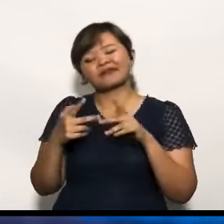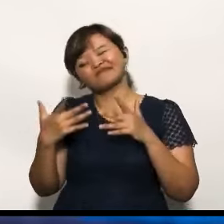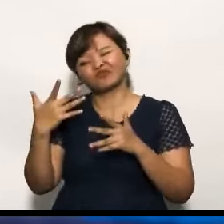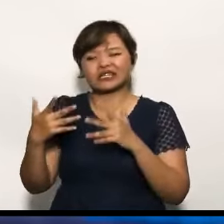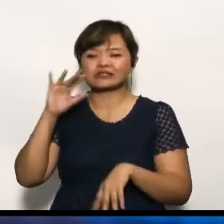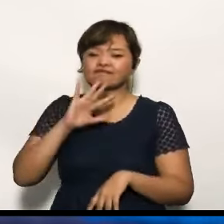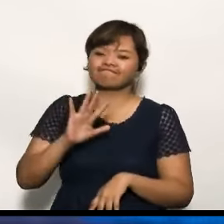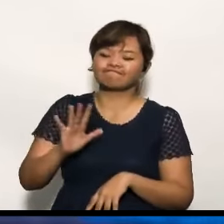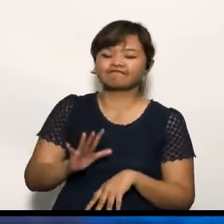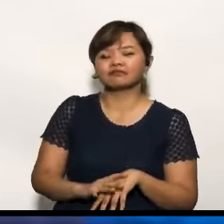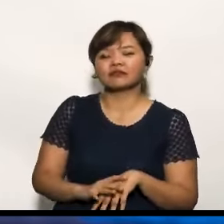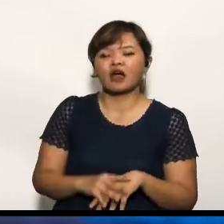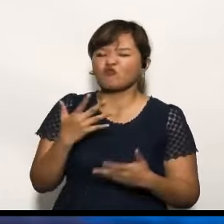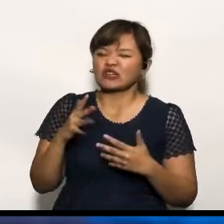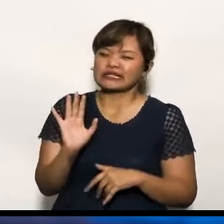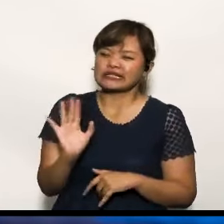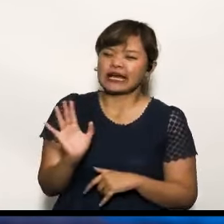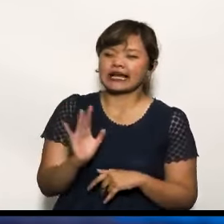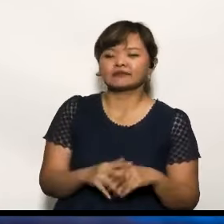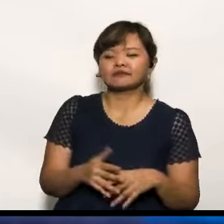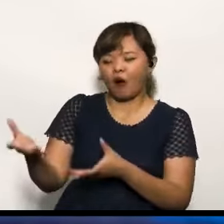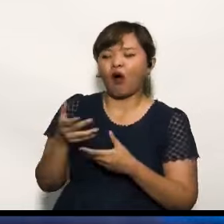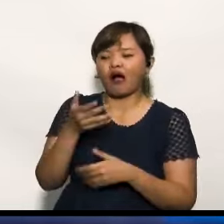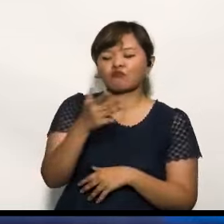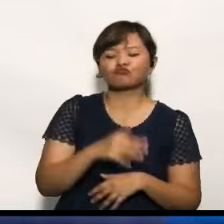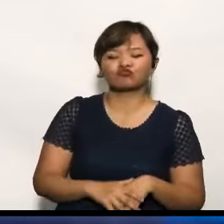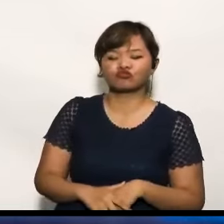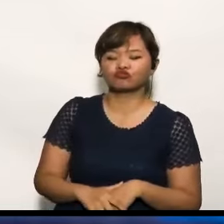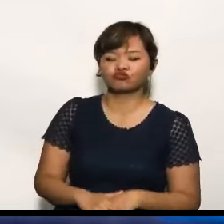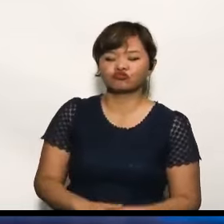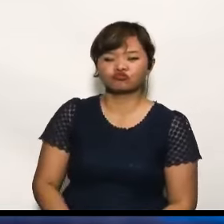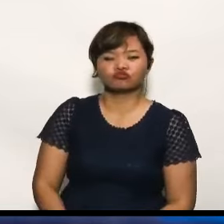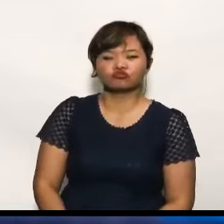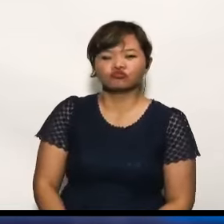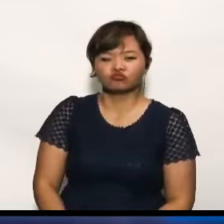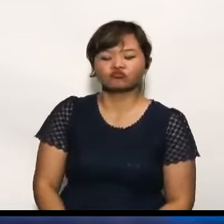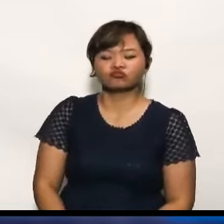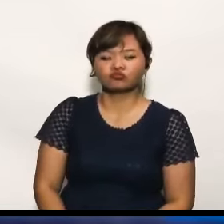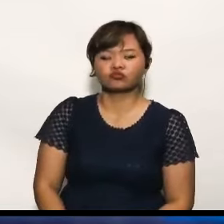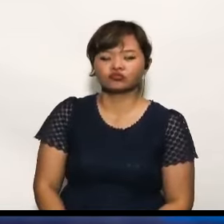not. Mungkin, dan kemungkinan besar gak akan bawa Anda jauh.